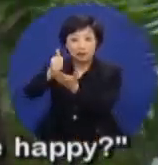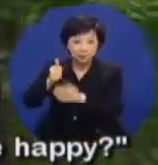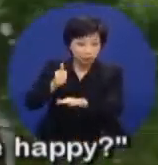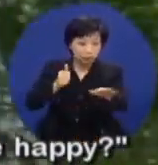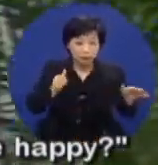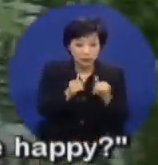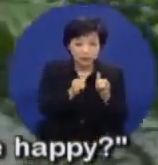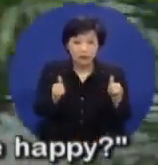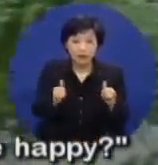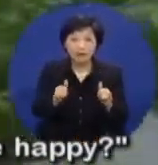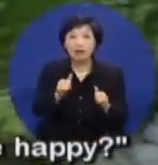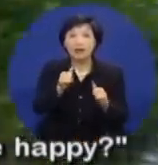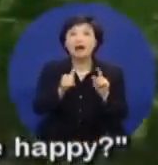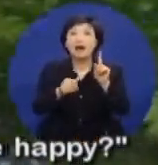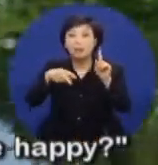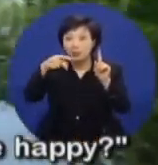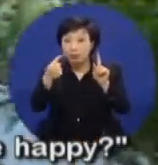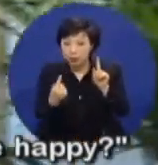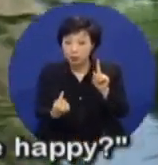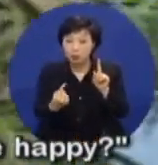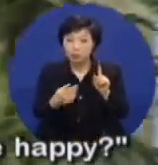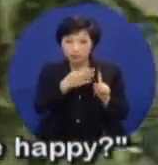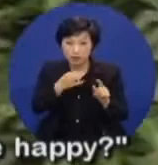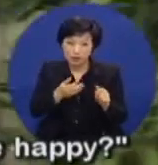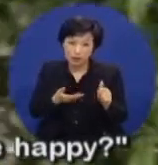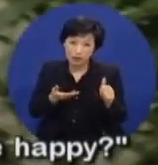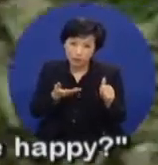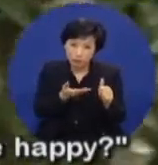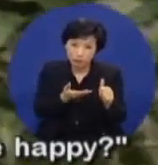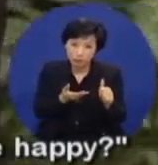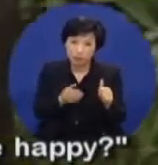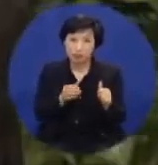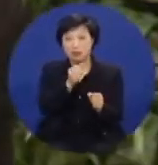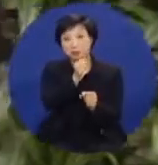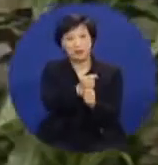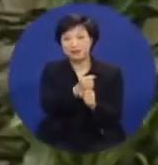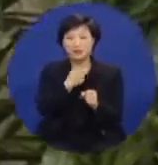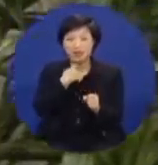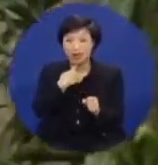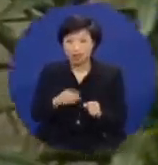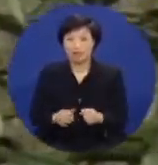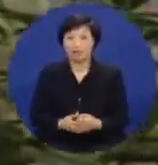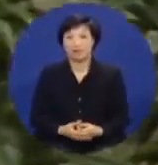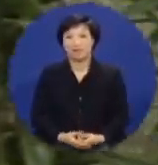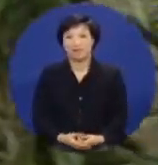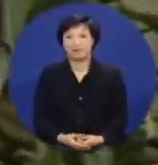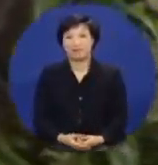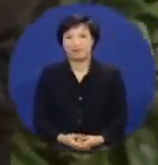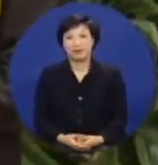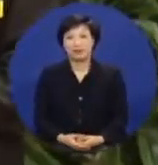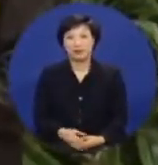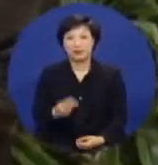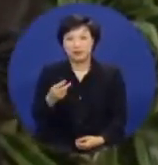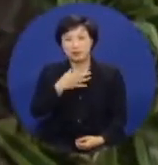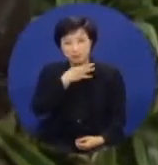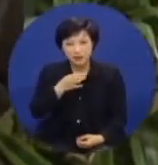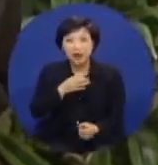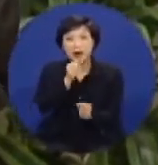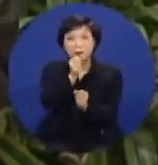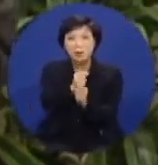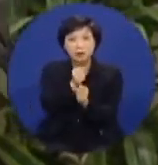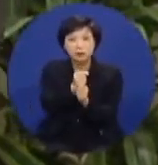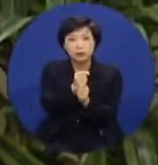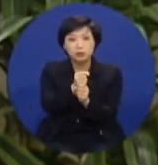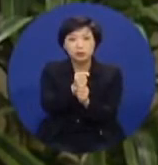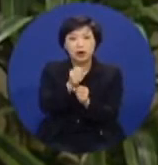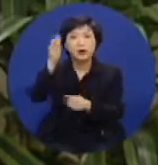단 한 번도 불행하게도 에만 2는 사회 의식이 높고 불행하게 만들 듯이